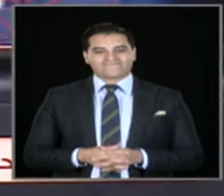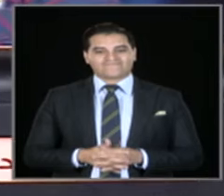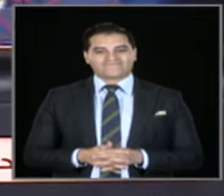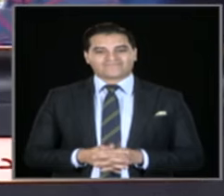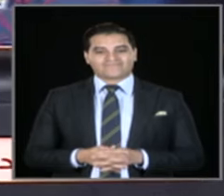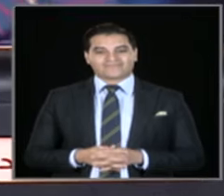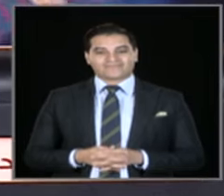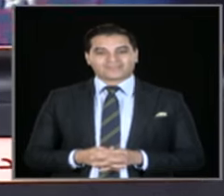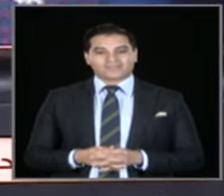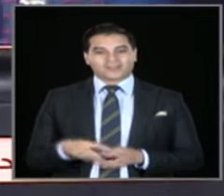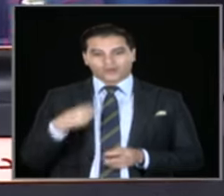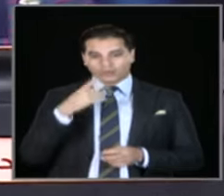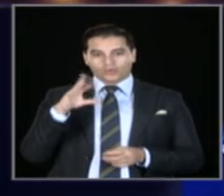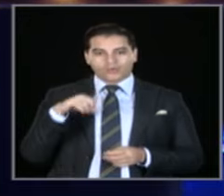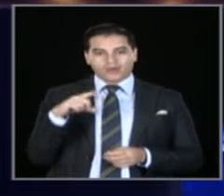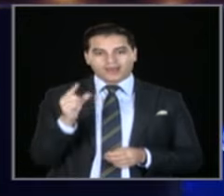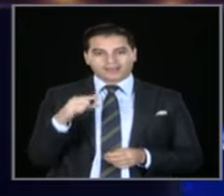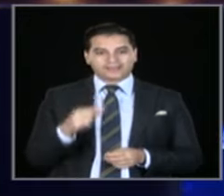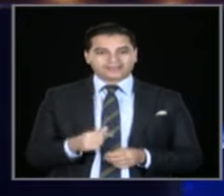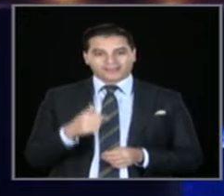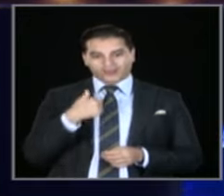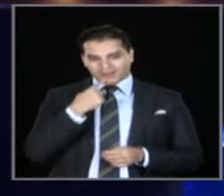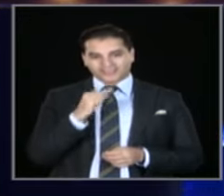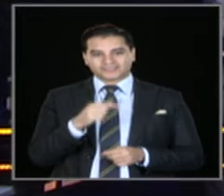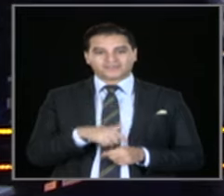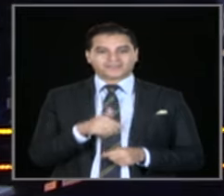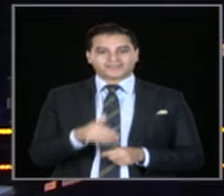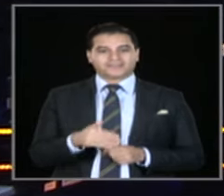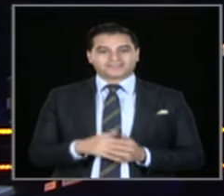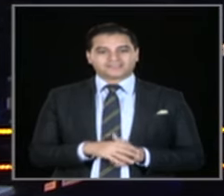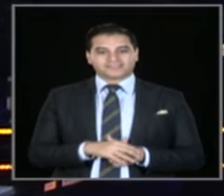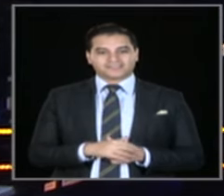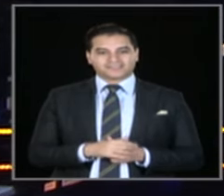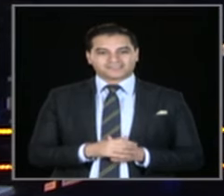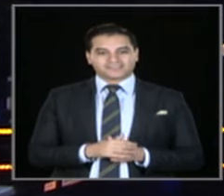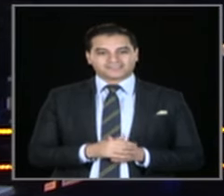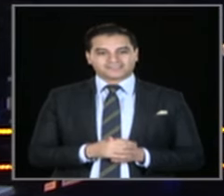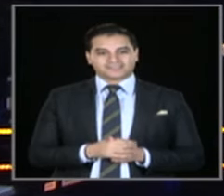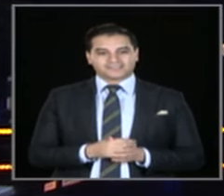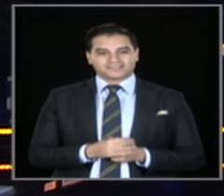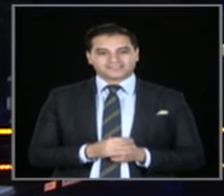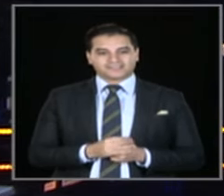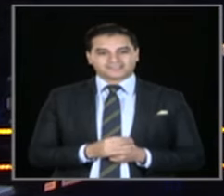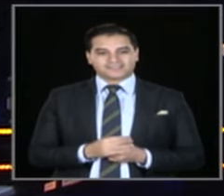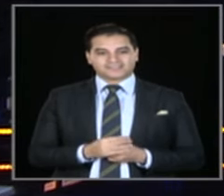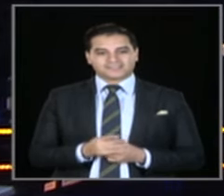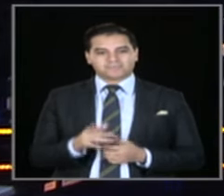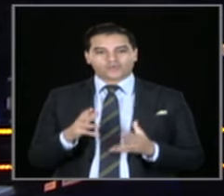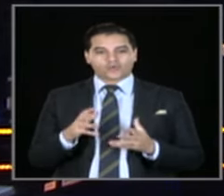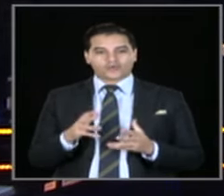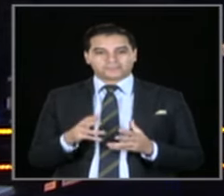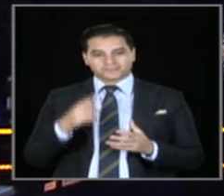أنا قلت لك هولندا عشان تخطف. أنا لسه كنت لسه هقول إجابك أياكس. تفضل. مستني كرة